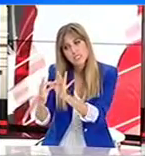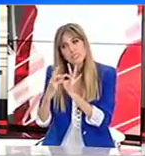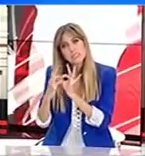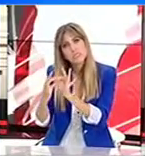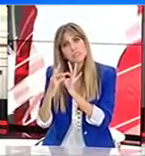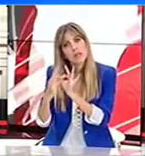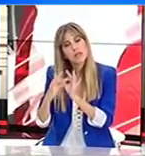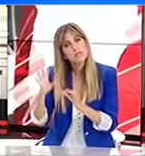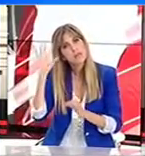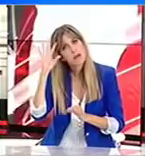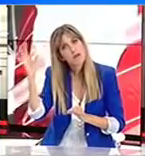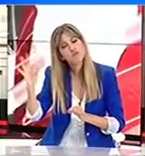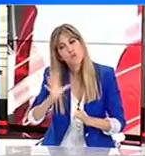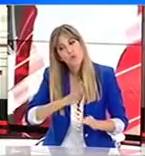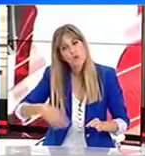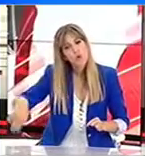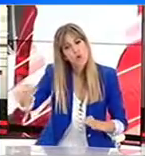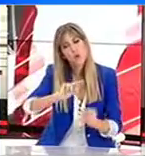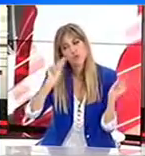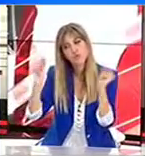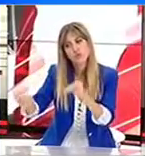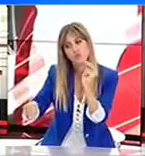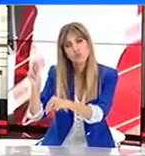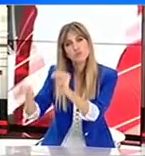τέτοια πρόσωπα σε όλη την Ελλάδα. Υπάρχει